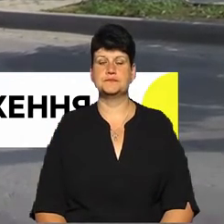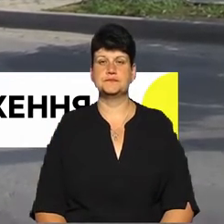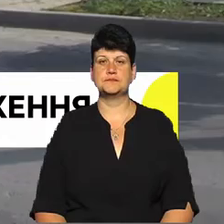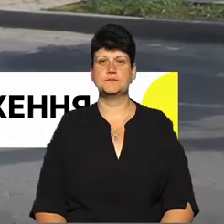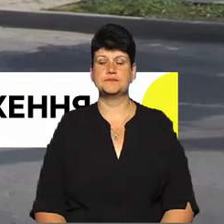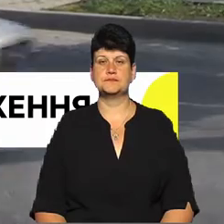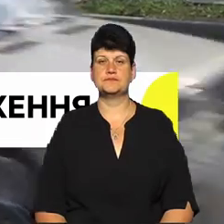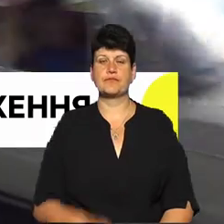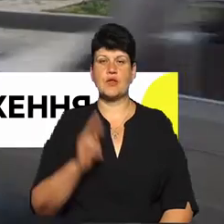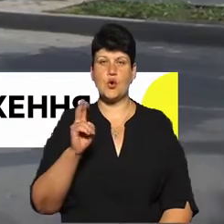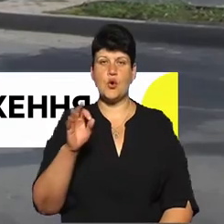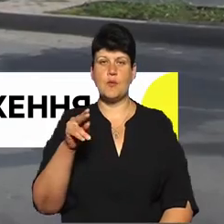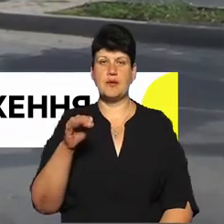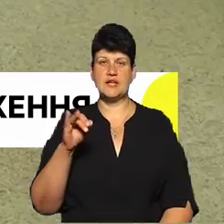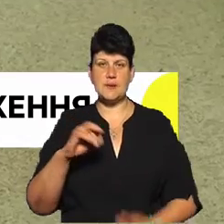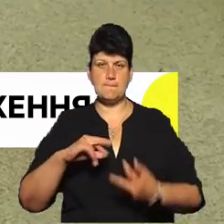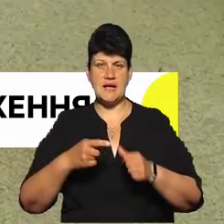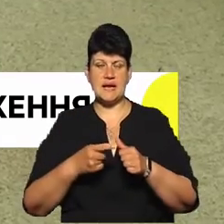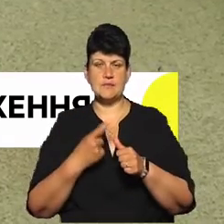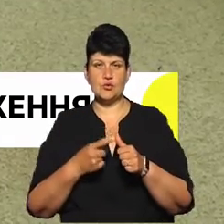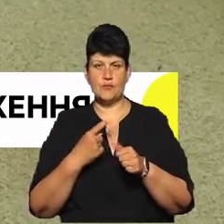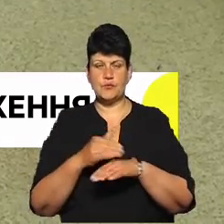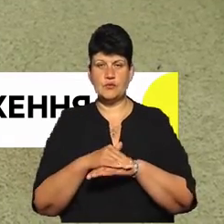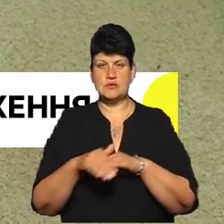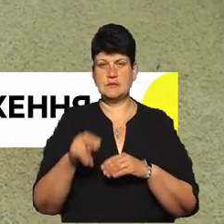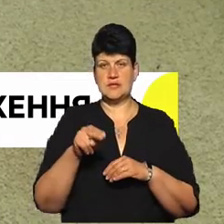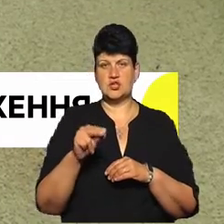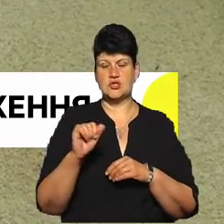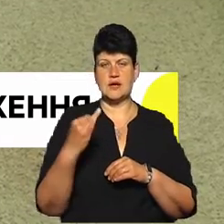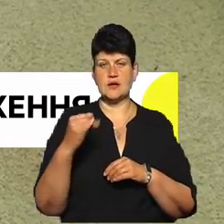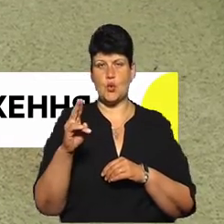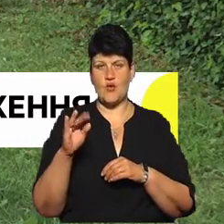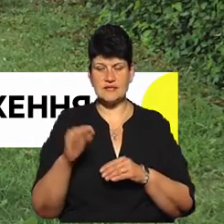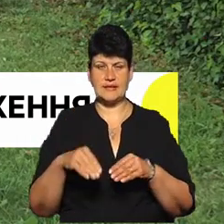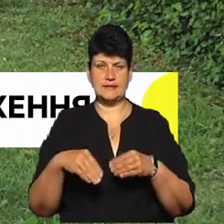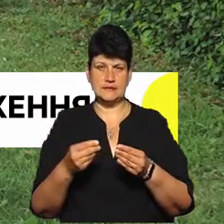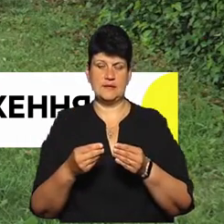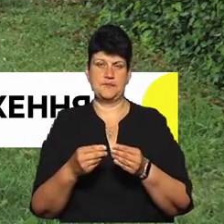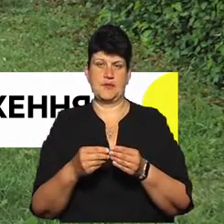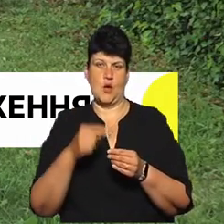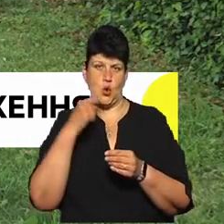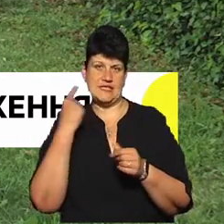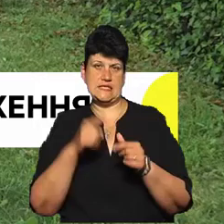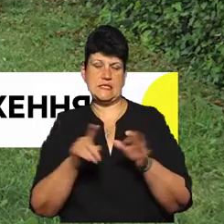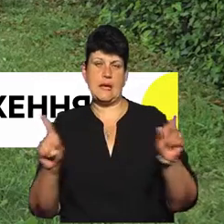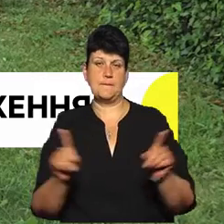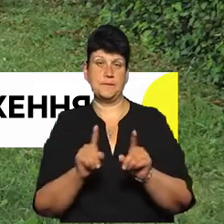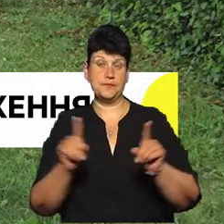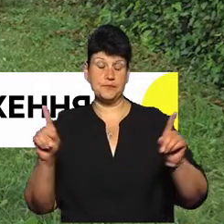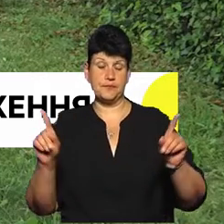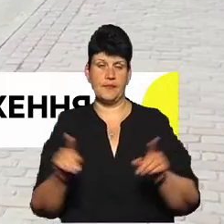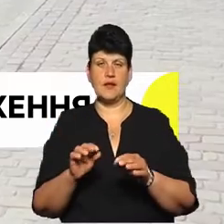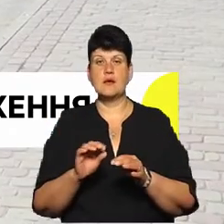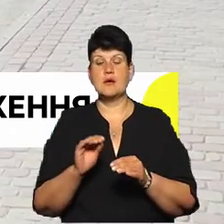У Копичинцях перейменовують вулицю Петра Чайковського, названу на честь російського композитора. За словами члена комісії з перейменування